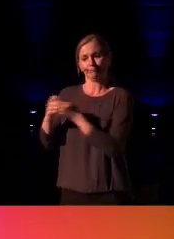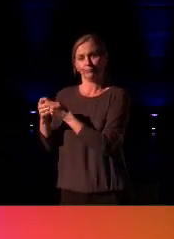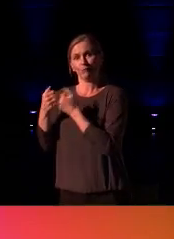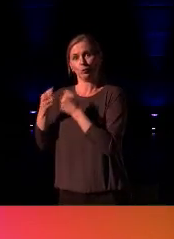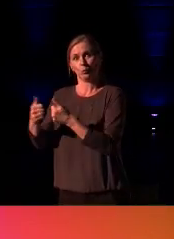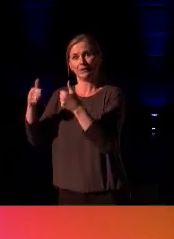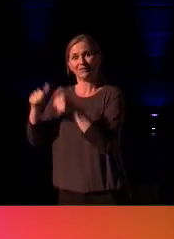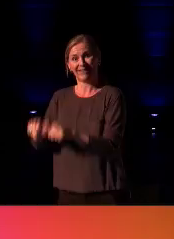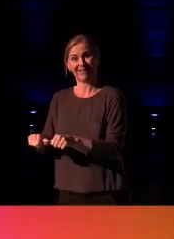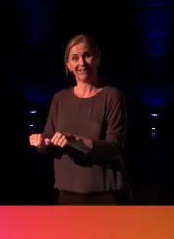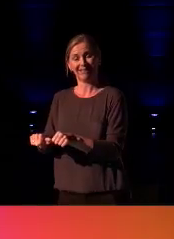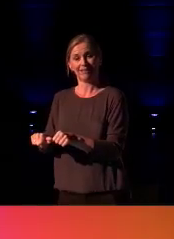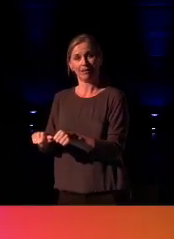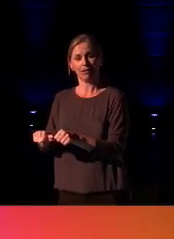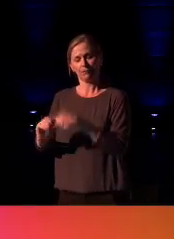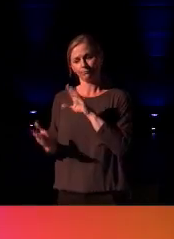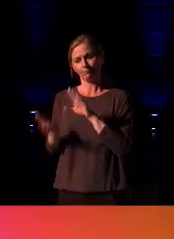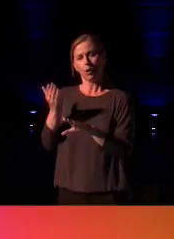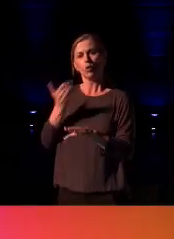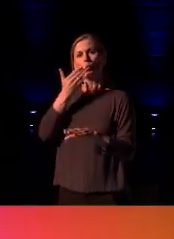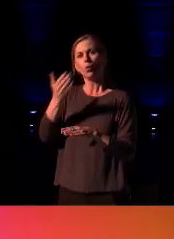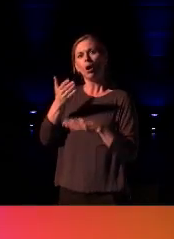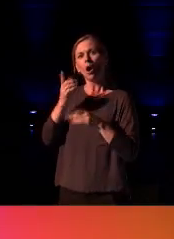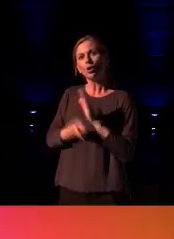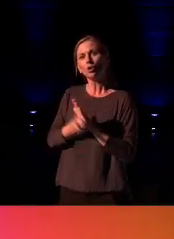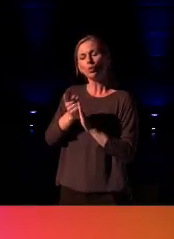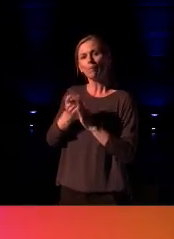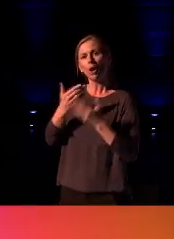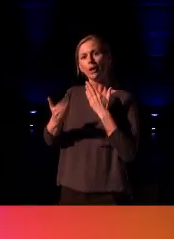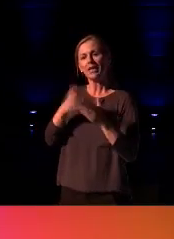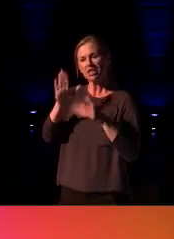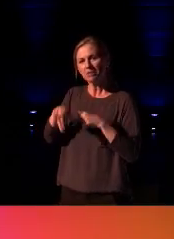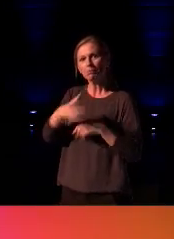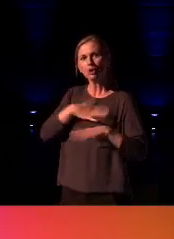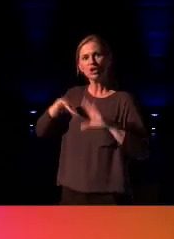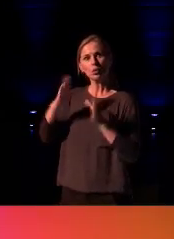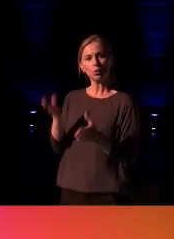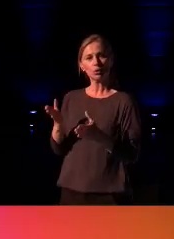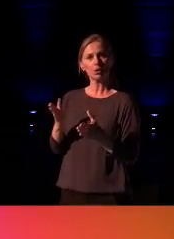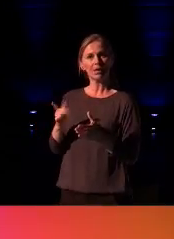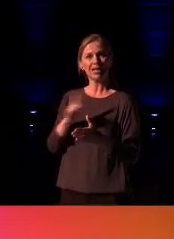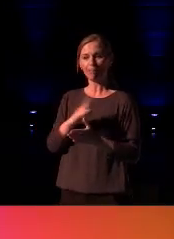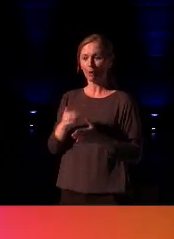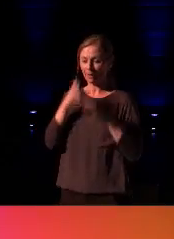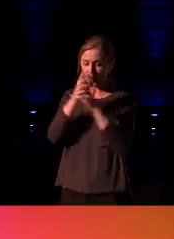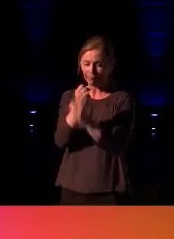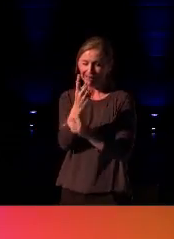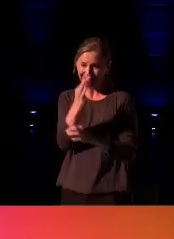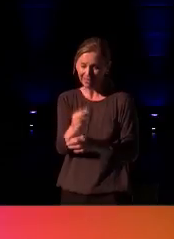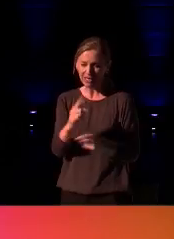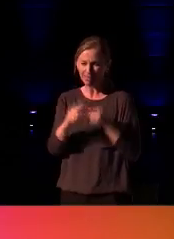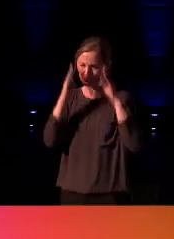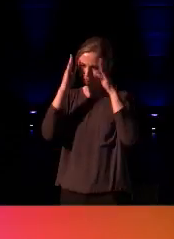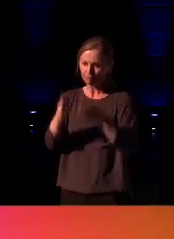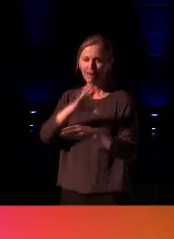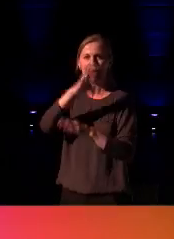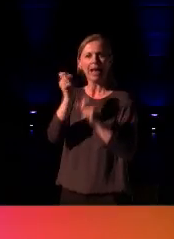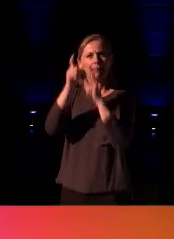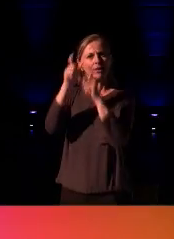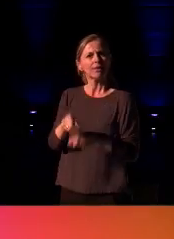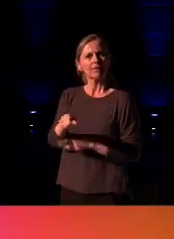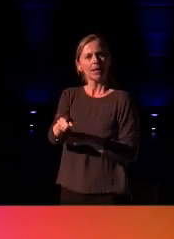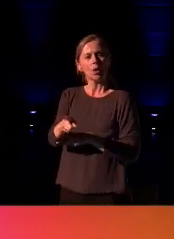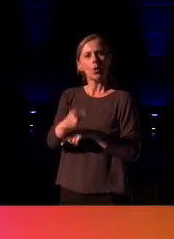funksjonssvikt. God akuttbehandling I sykehusene, som ikke bare tar én ting, men som tar hele pasienten,